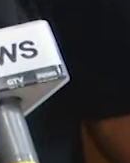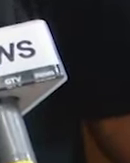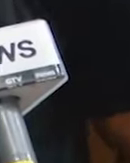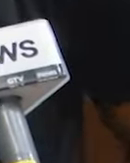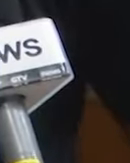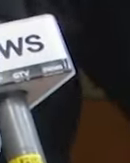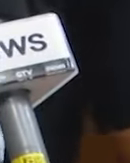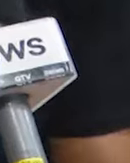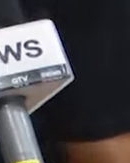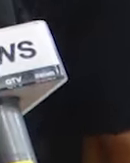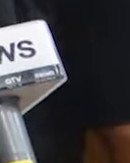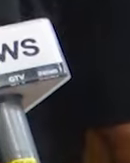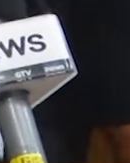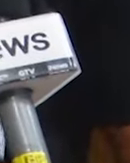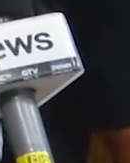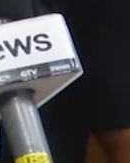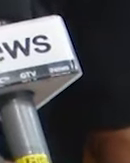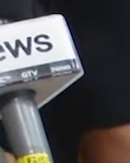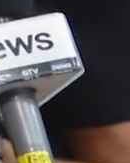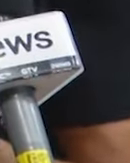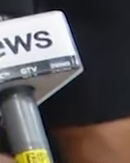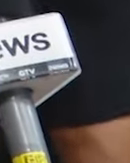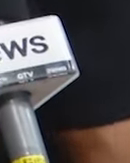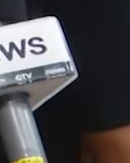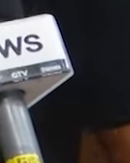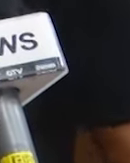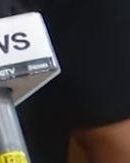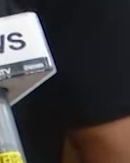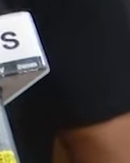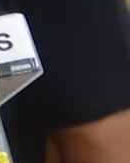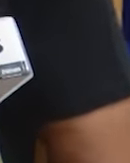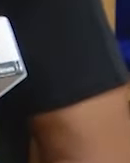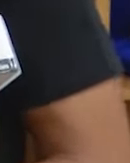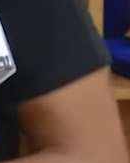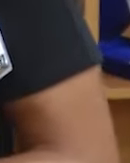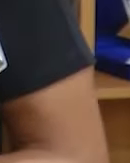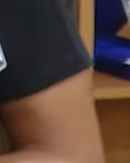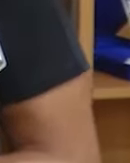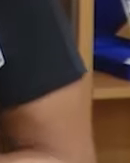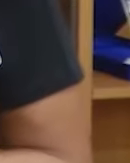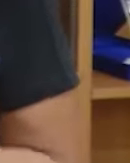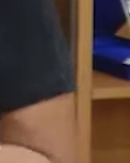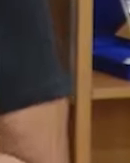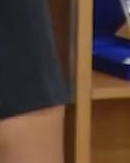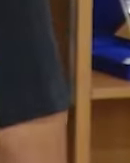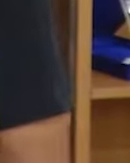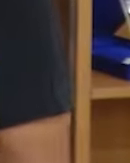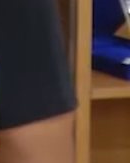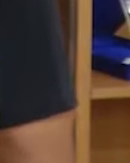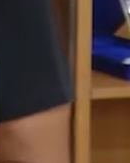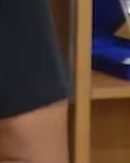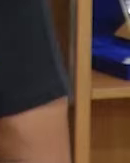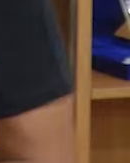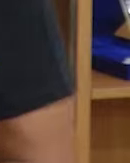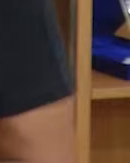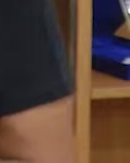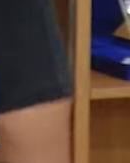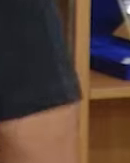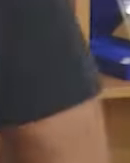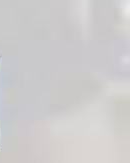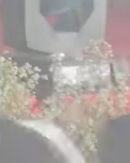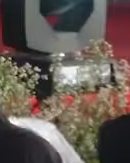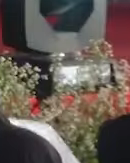ini mau tayang, jadi disambut dengan cukup baik. Dan semoga ya penontonnya banyak agar film Indonesia itu